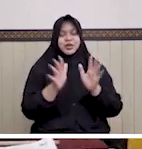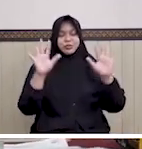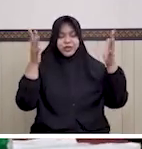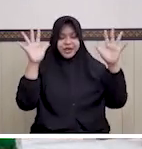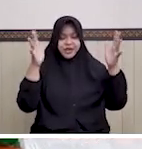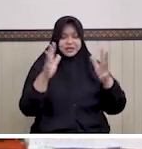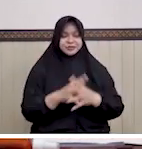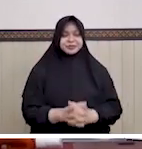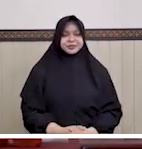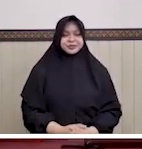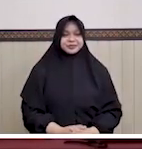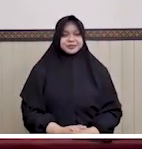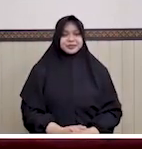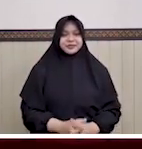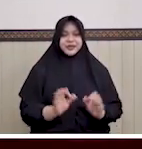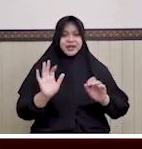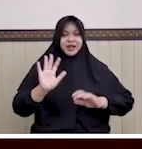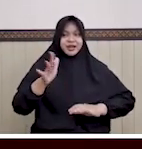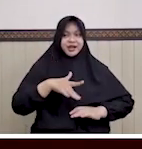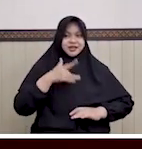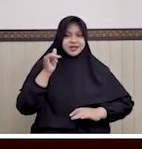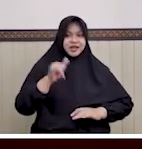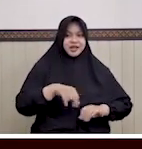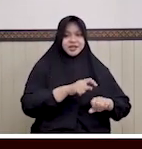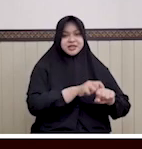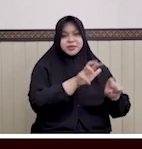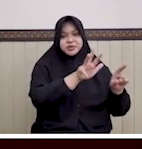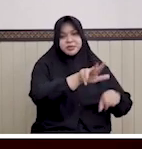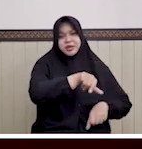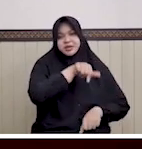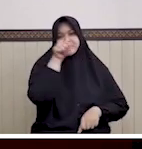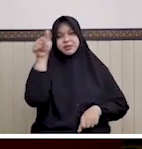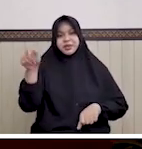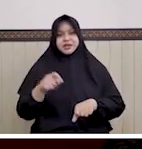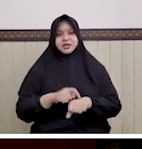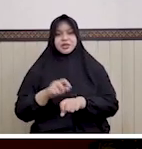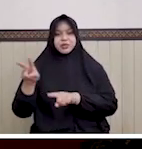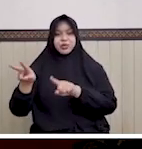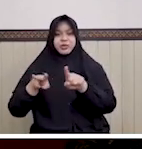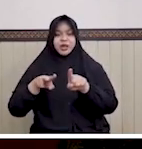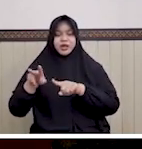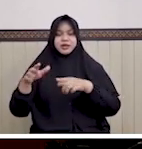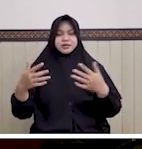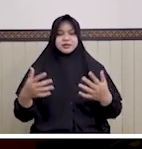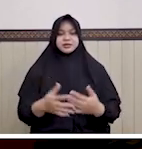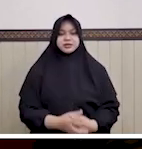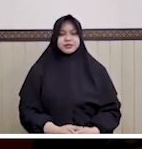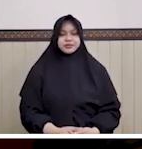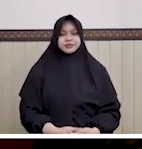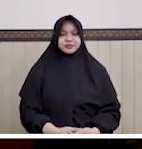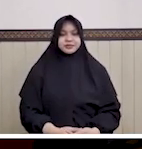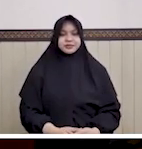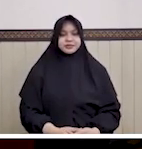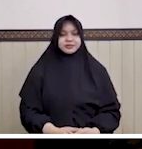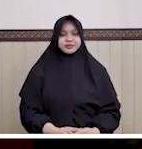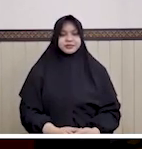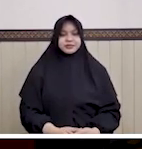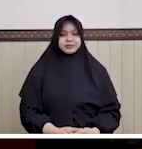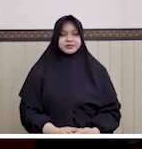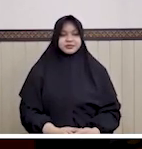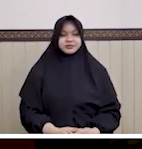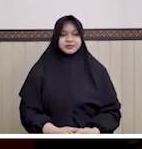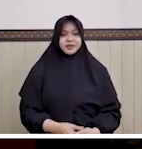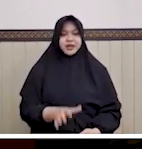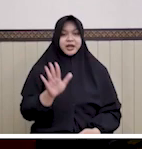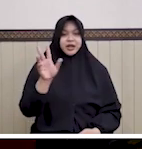salah cra saya Sheikh 09.00 dan kita tinggal tujuh menit tol Tengah harus